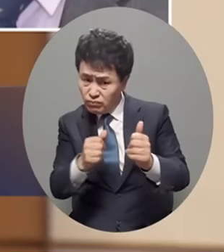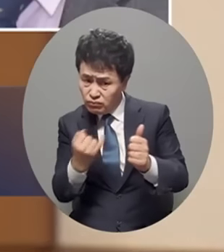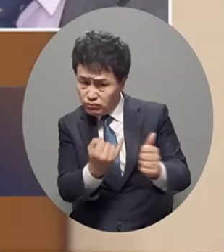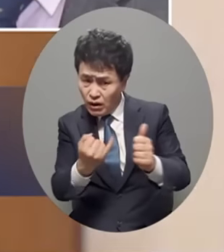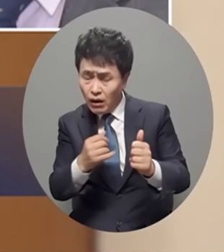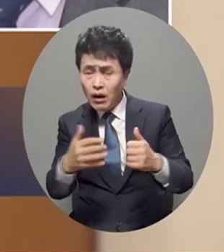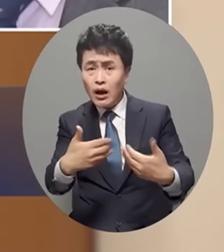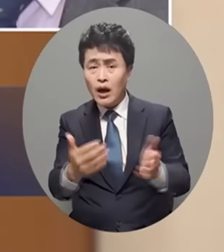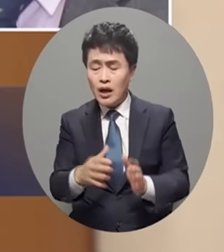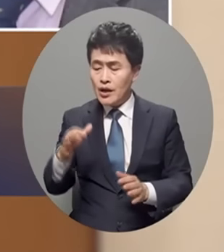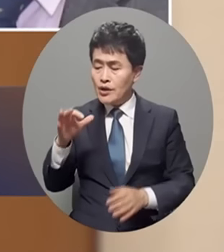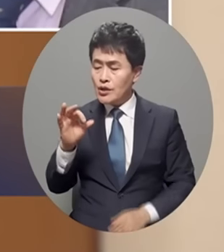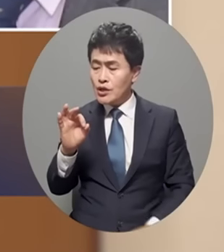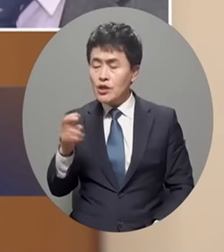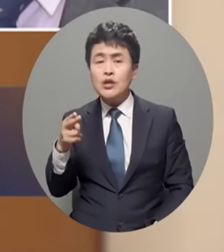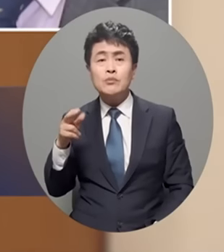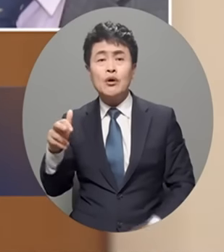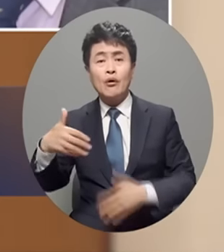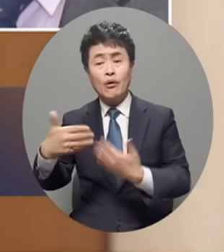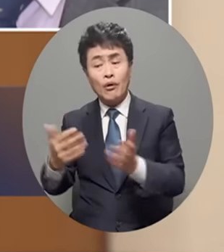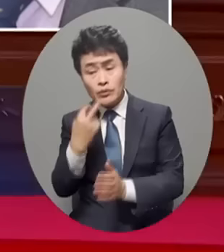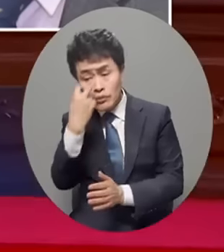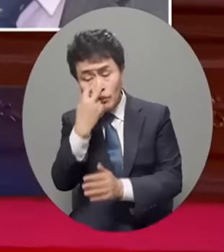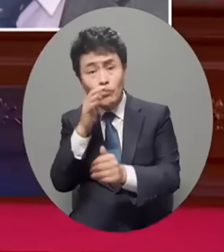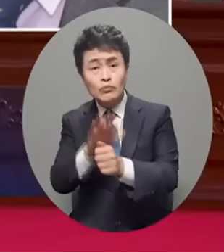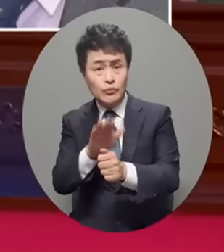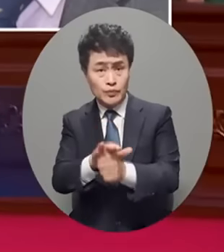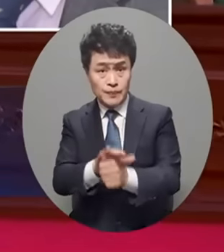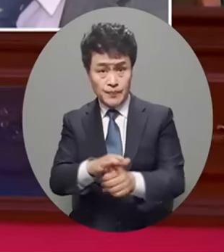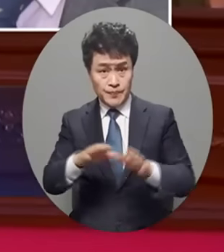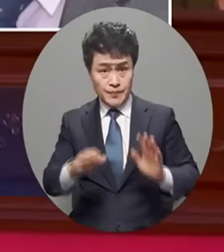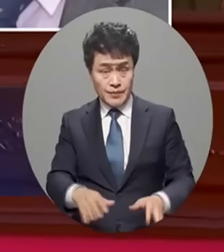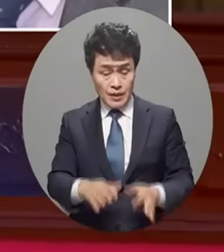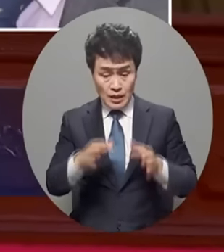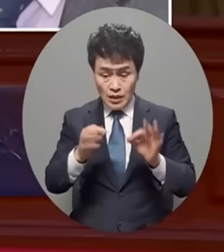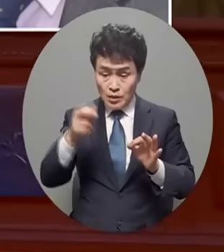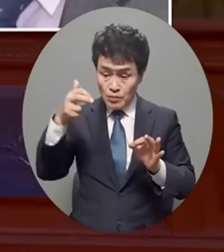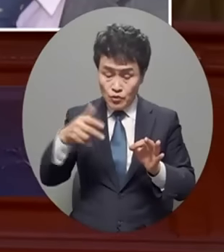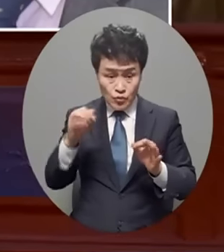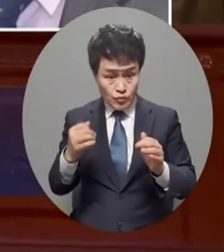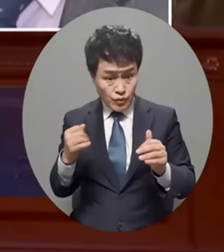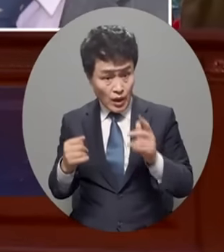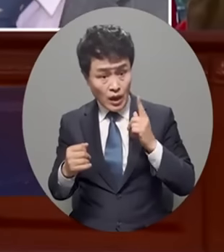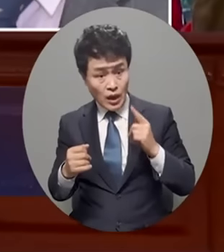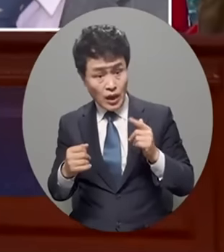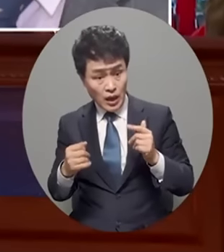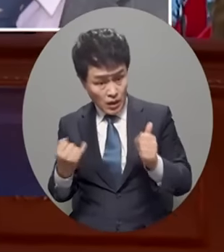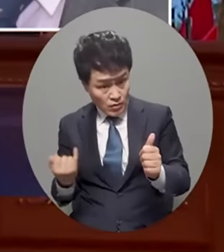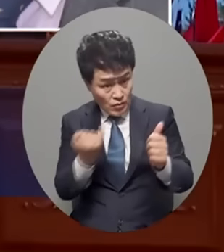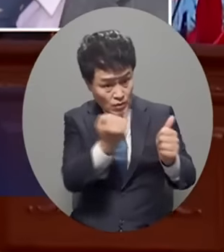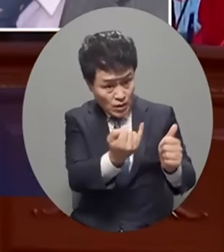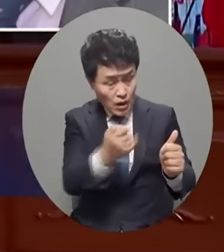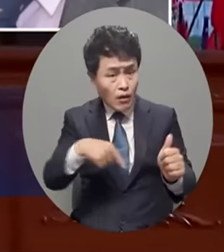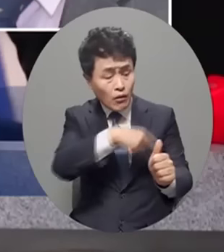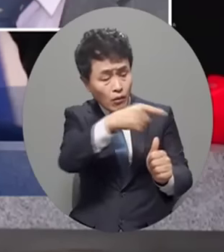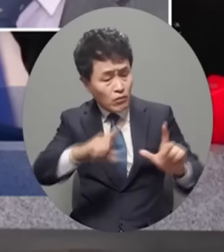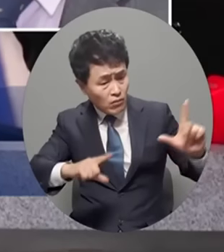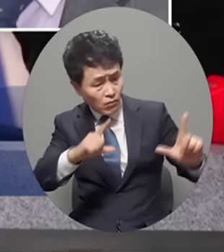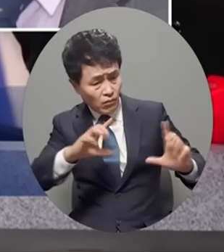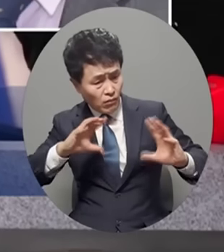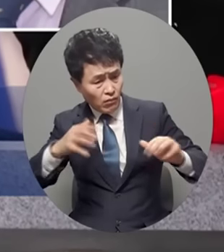김정은의 이미지 관리를 김여정이 하고 있다라는 것입니다. 김주의 등장 역시도 핵미사일에 집중된 국제적인